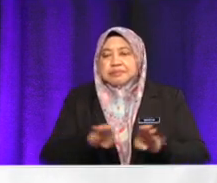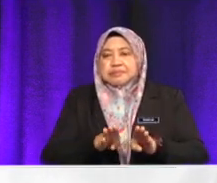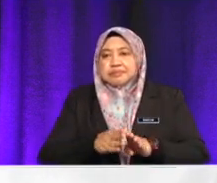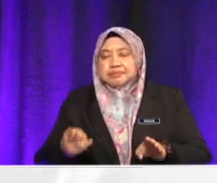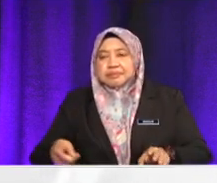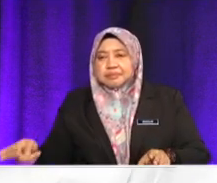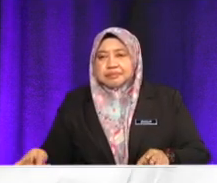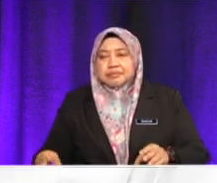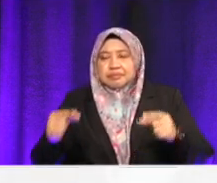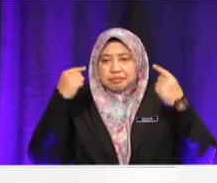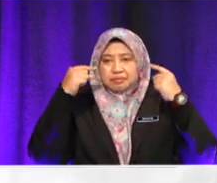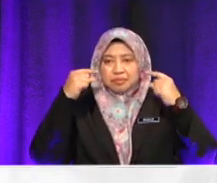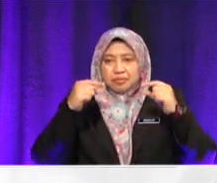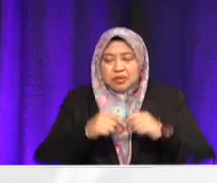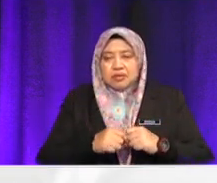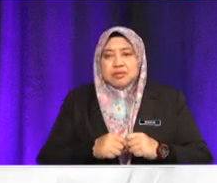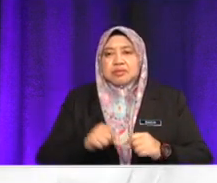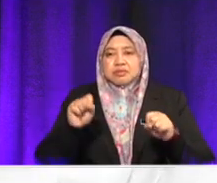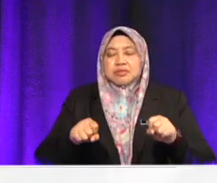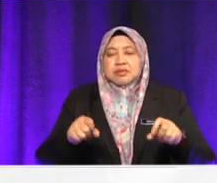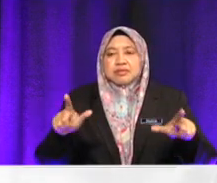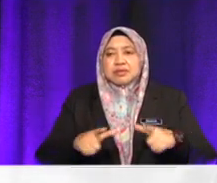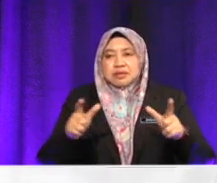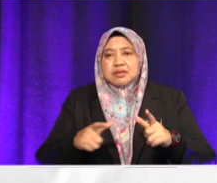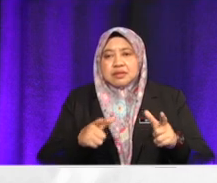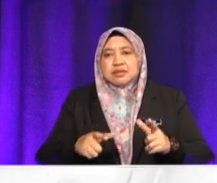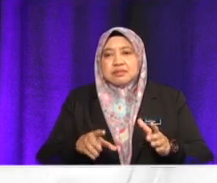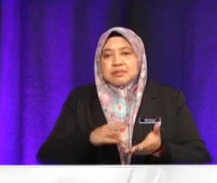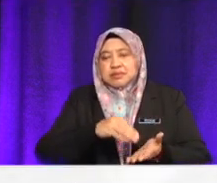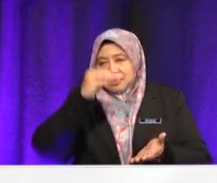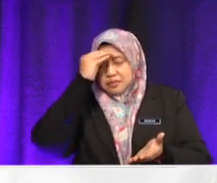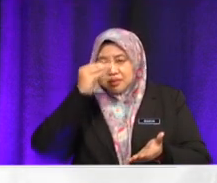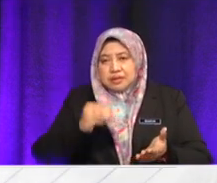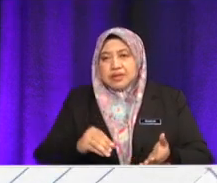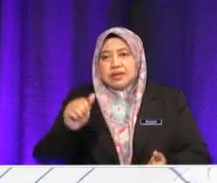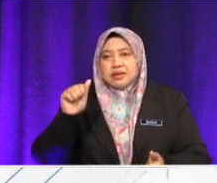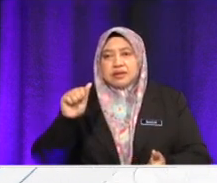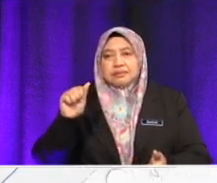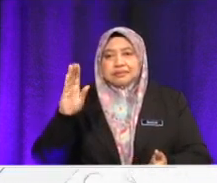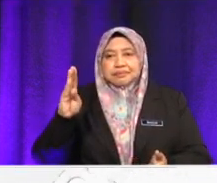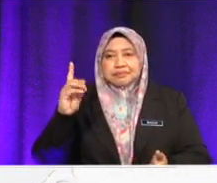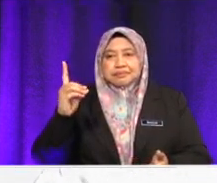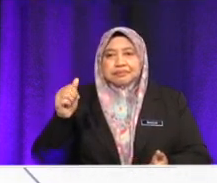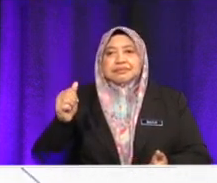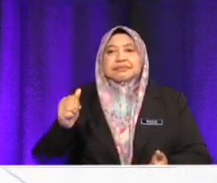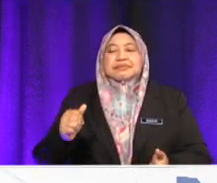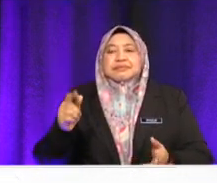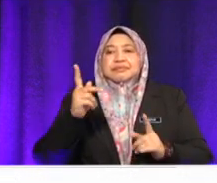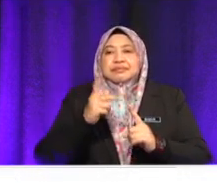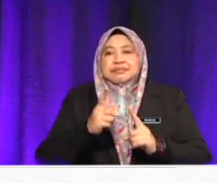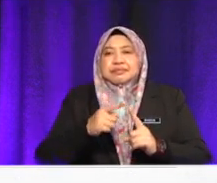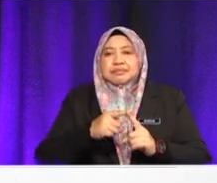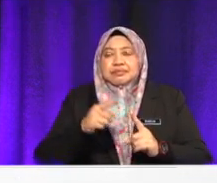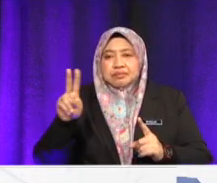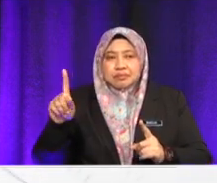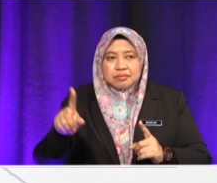tentu guru-guru boleh melaksanakan pembelajaran abad ke-21 yaitu murid akan membuat